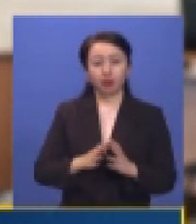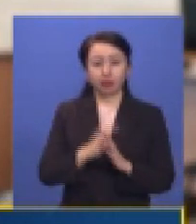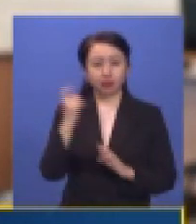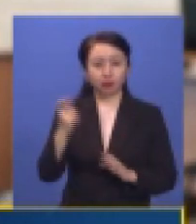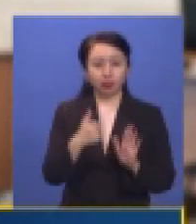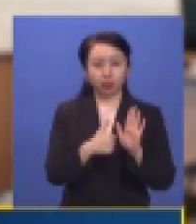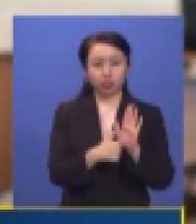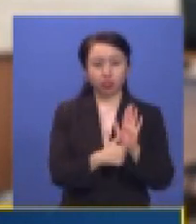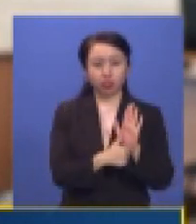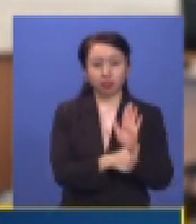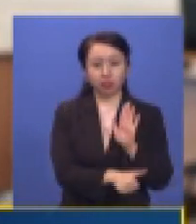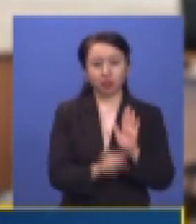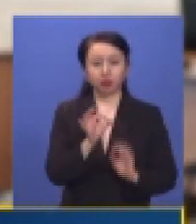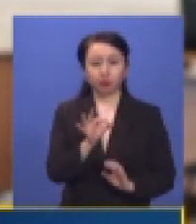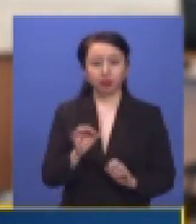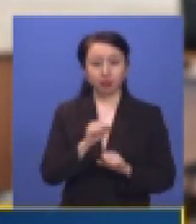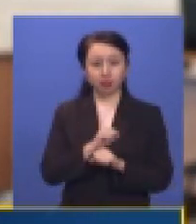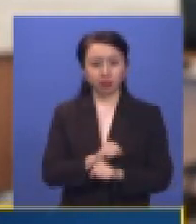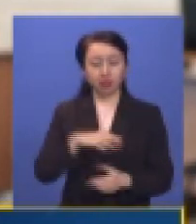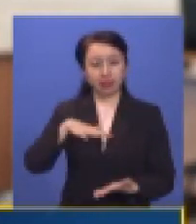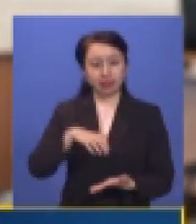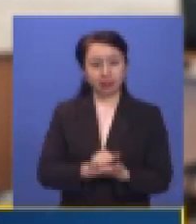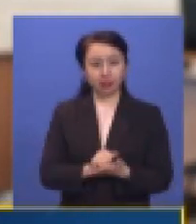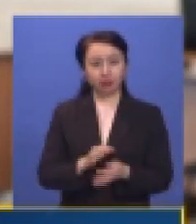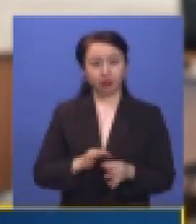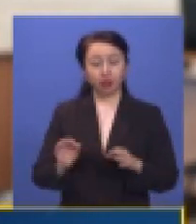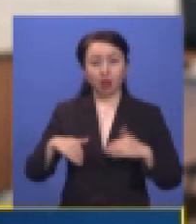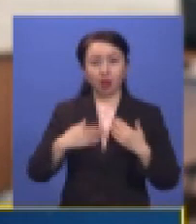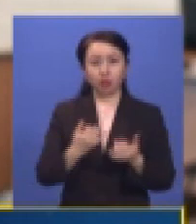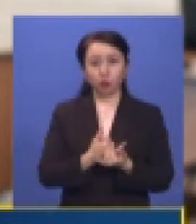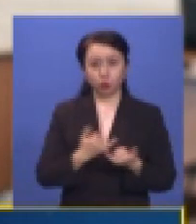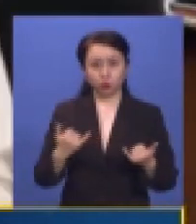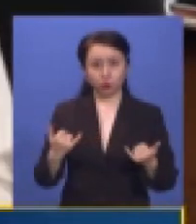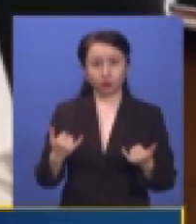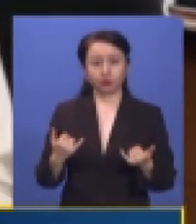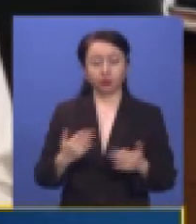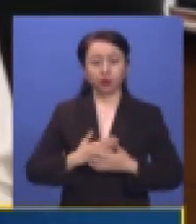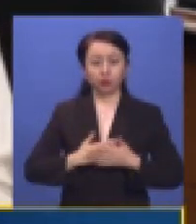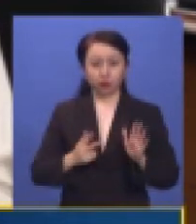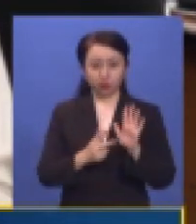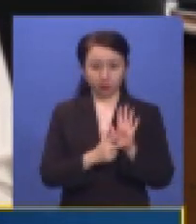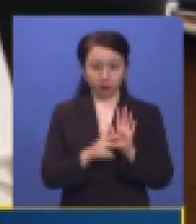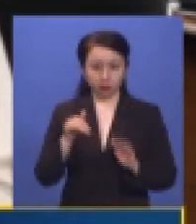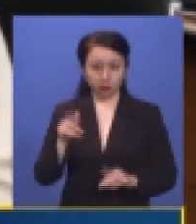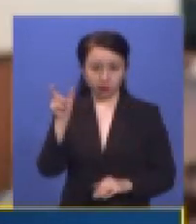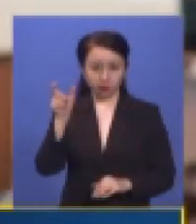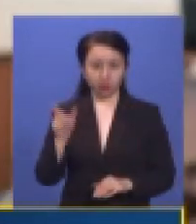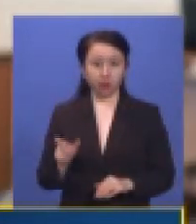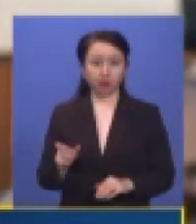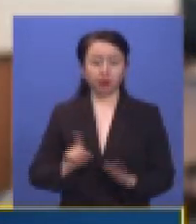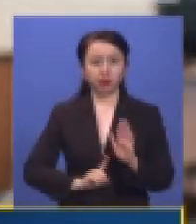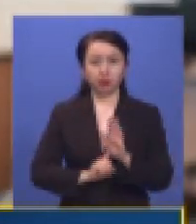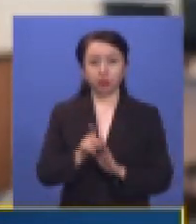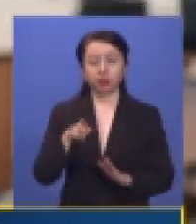примерно 60%. Оставшиеся 40% заняты в сфере оказания услуг. Более 8 тысяч человек,